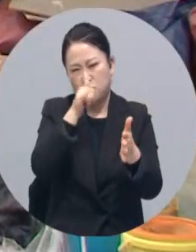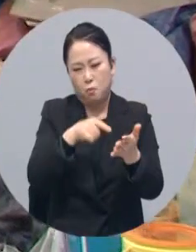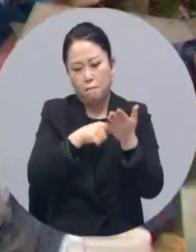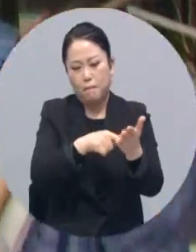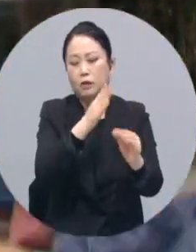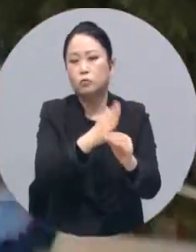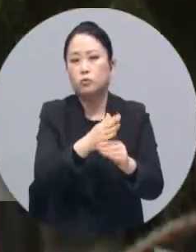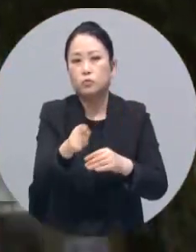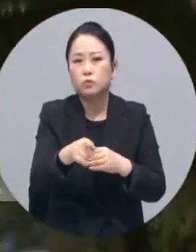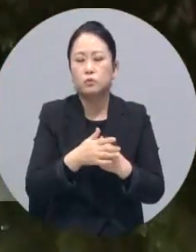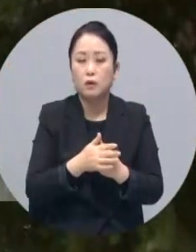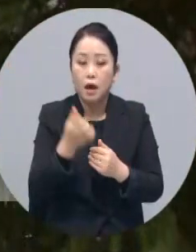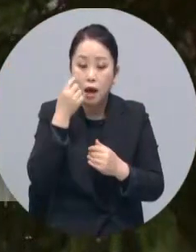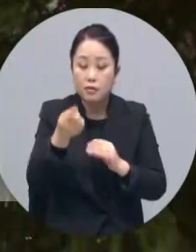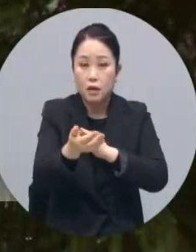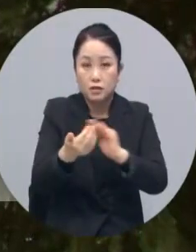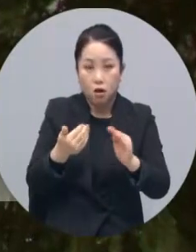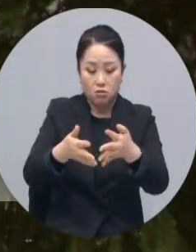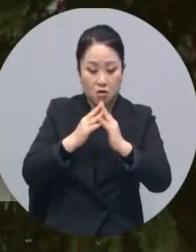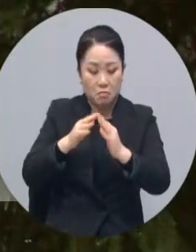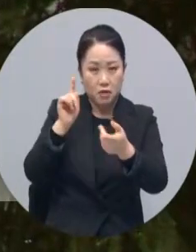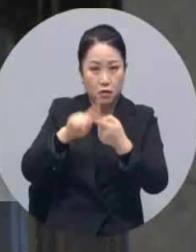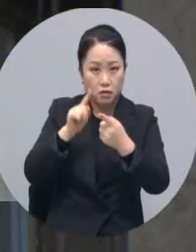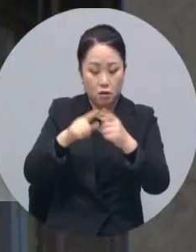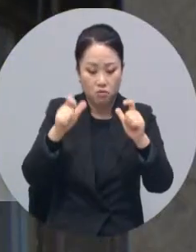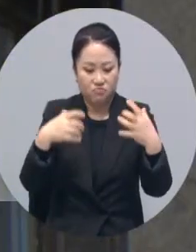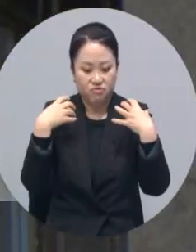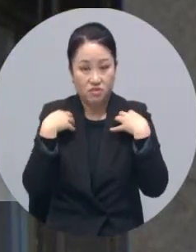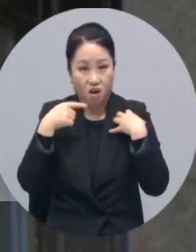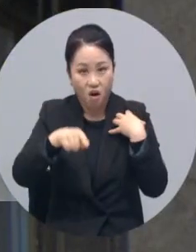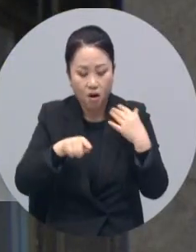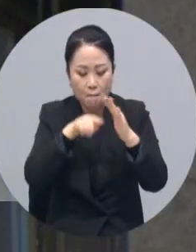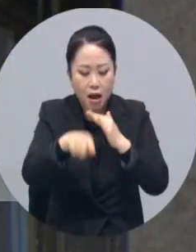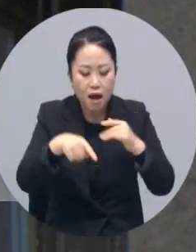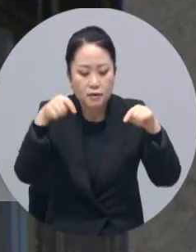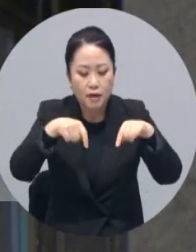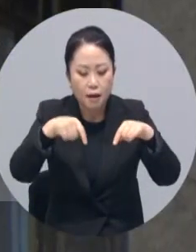한 달여 전 이 요양원 설립과 관련해 구청 상담도 받은 것으로